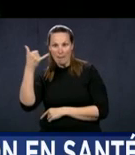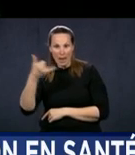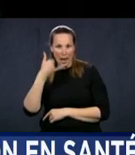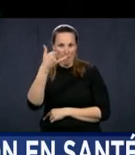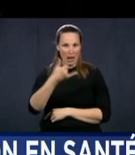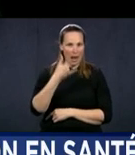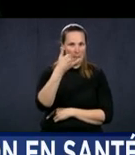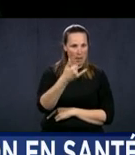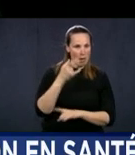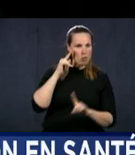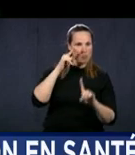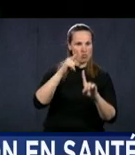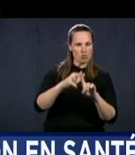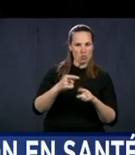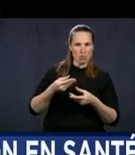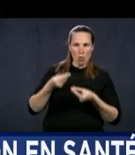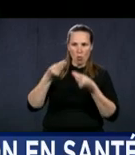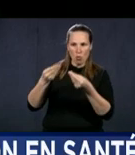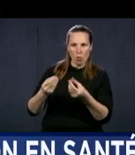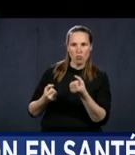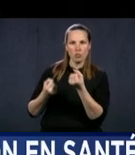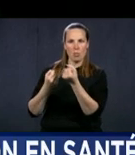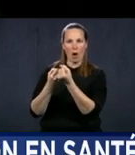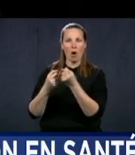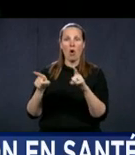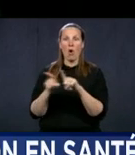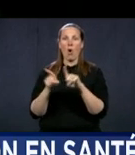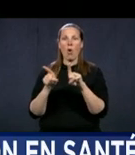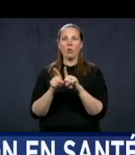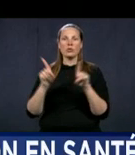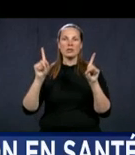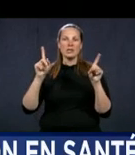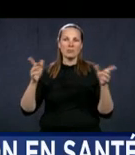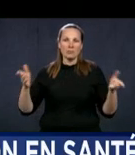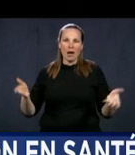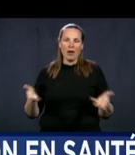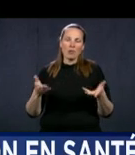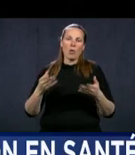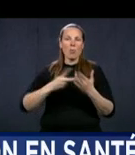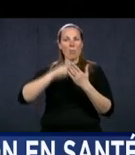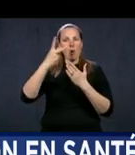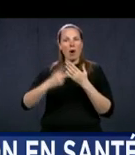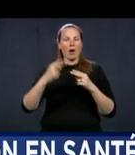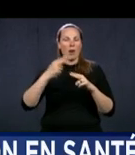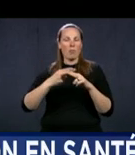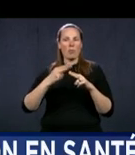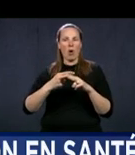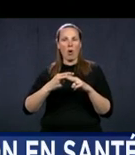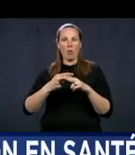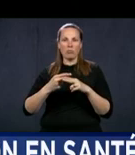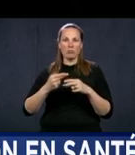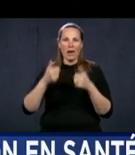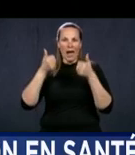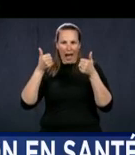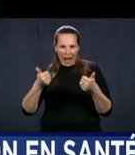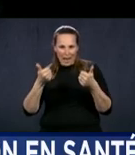été déployée sur différents médias. Finalement, la diffusion de guides informatifs à l'intention des populations